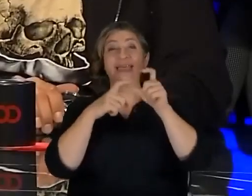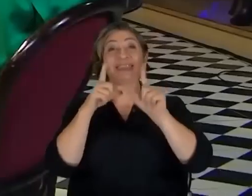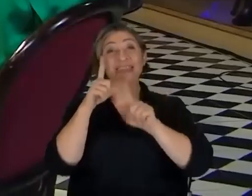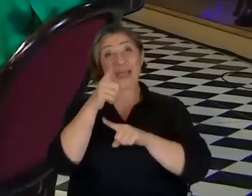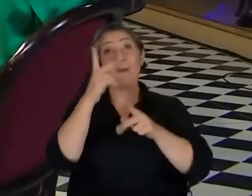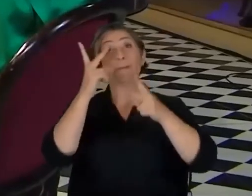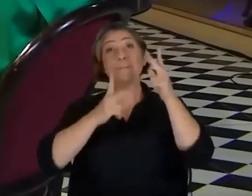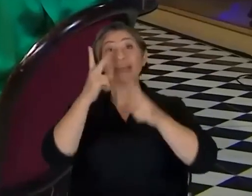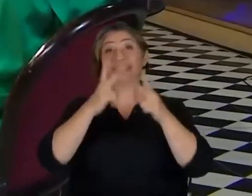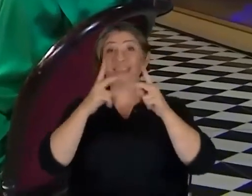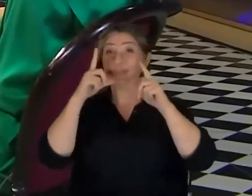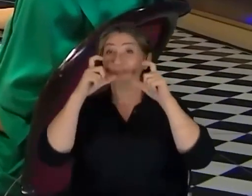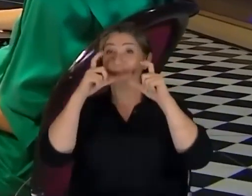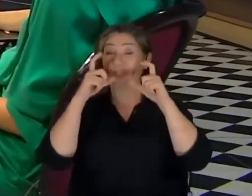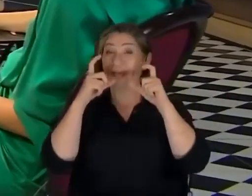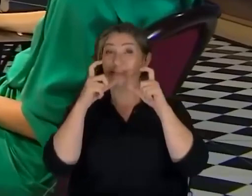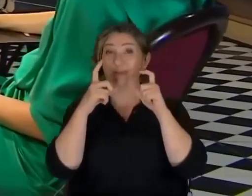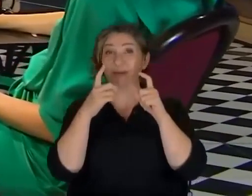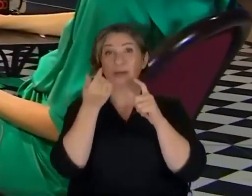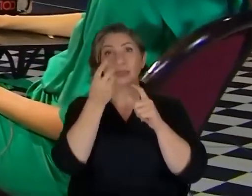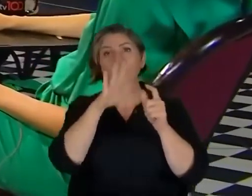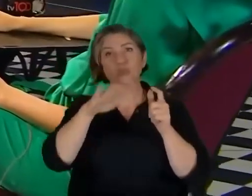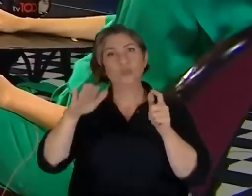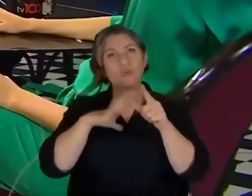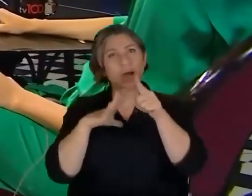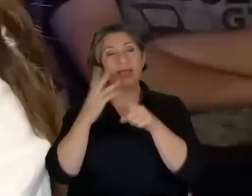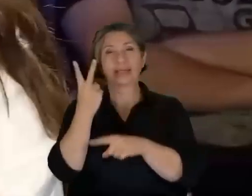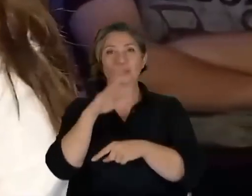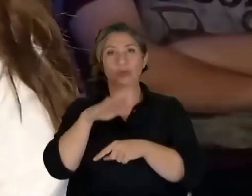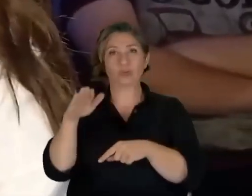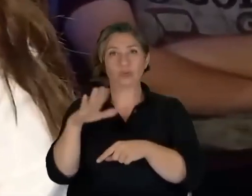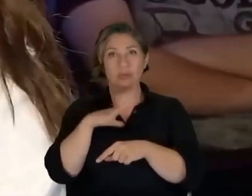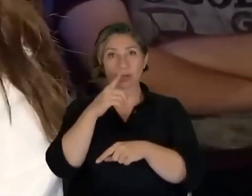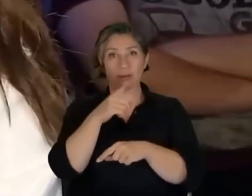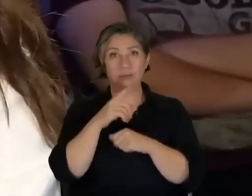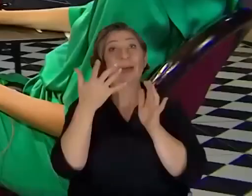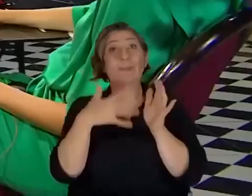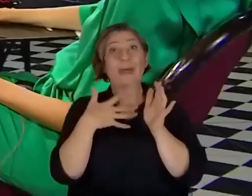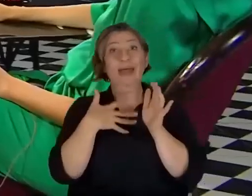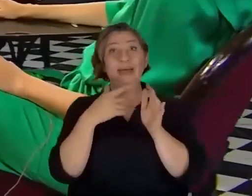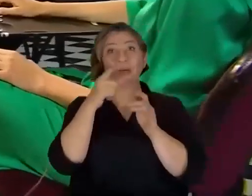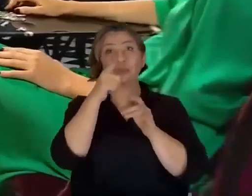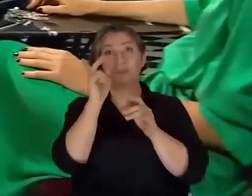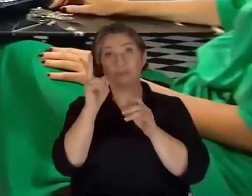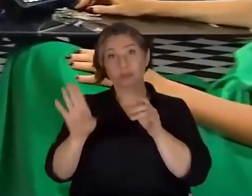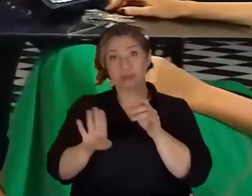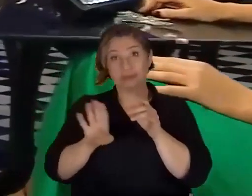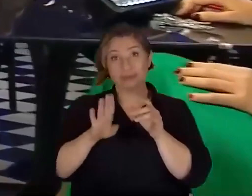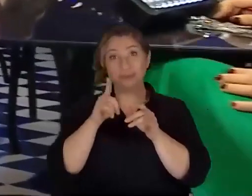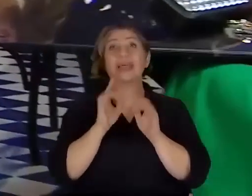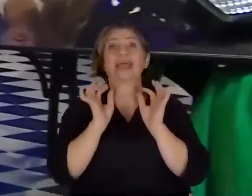Aslı'nın bazı... ya kaç çocuk var şimdi sende? İki. İki çocuk var. Bu senin çocuğun